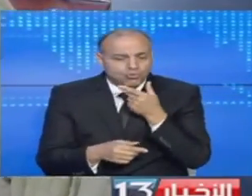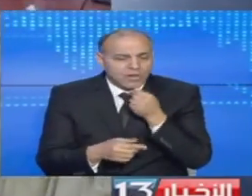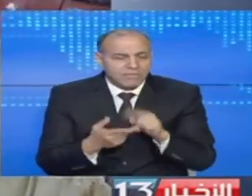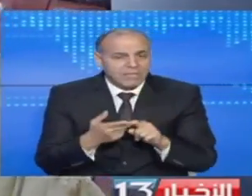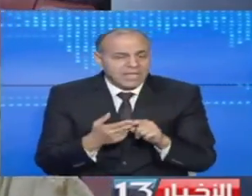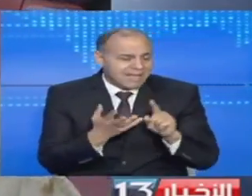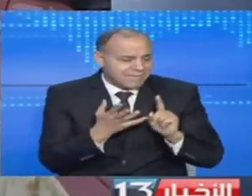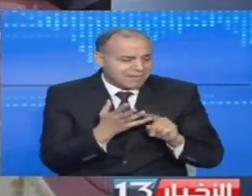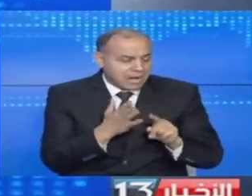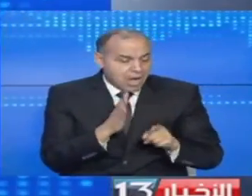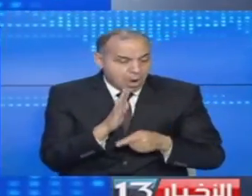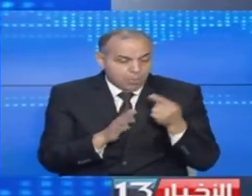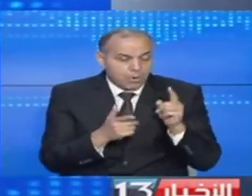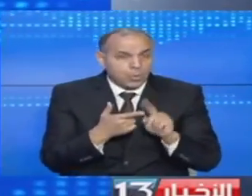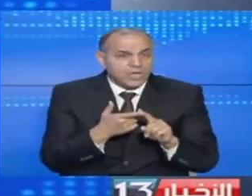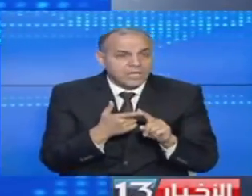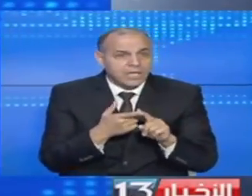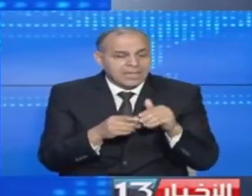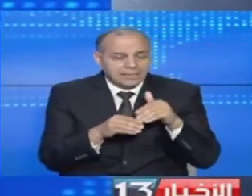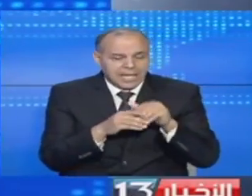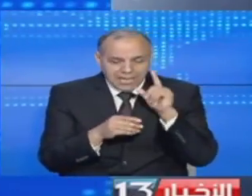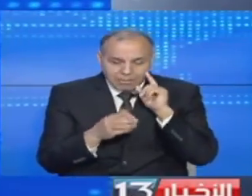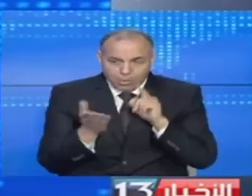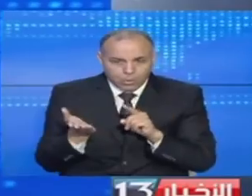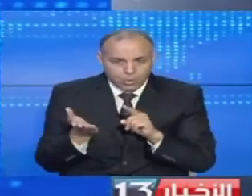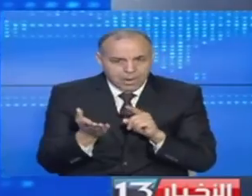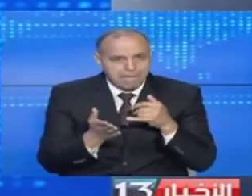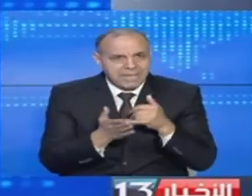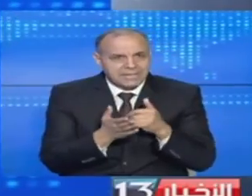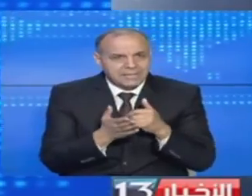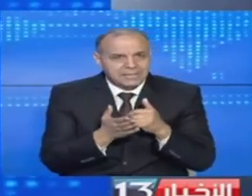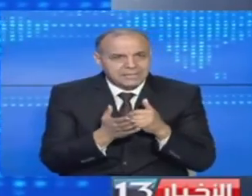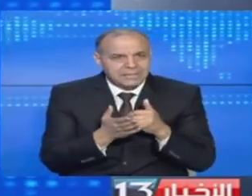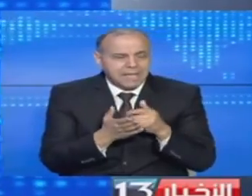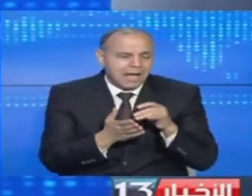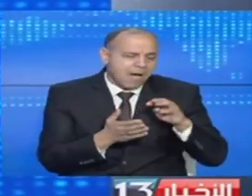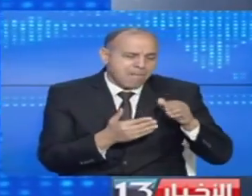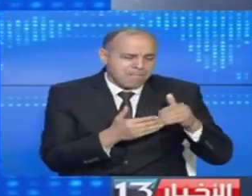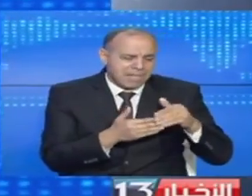عقدتها الاخيره لاول مره داخل ليبيا في مدينه